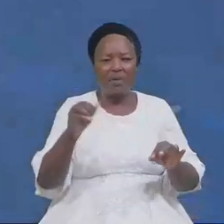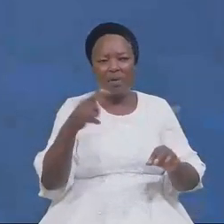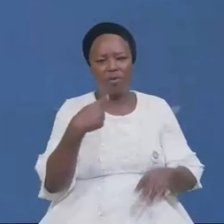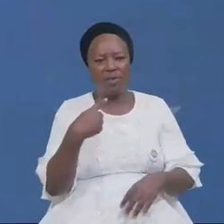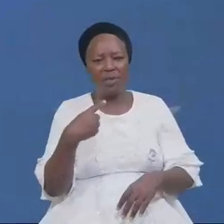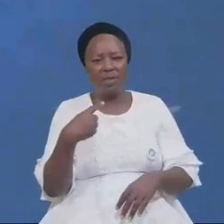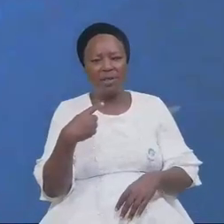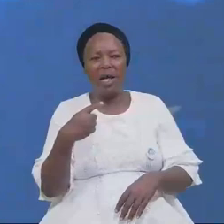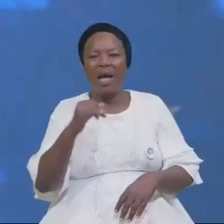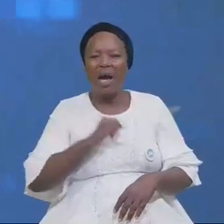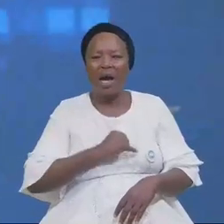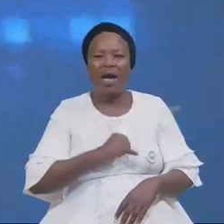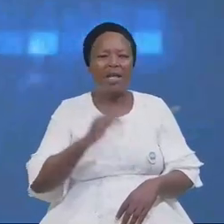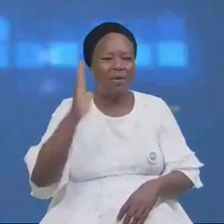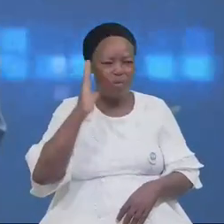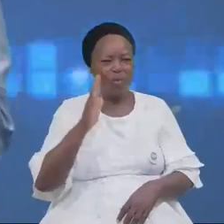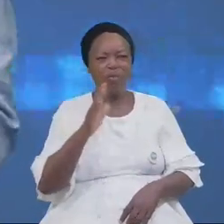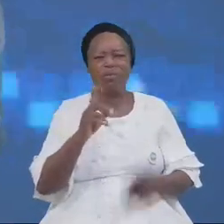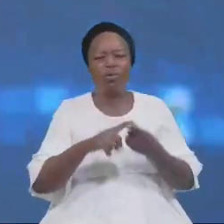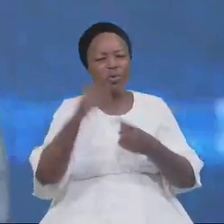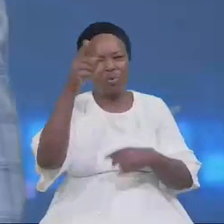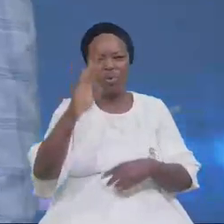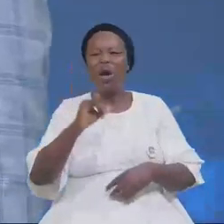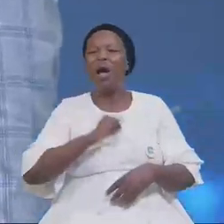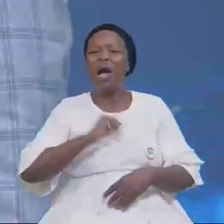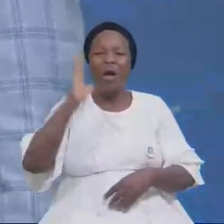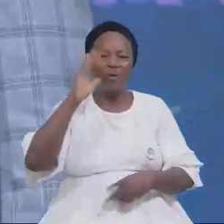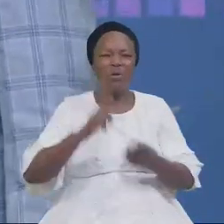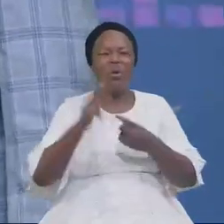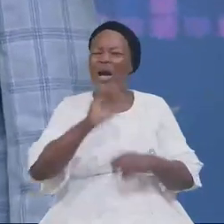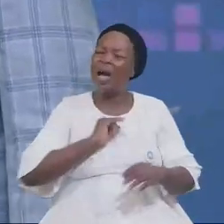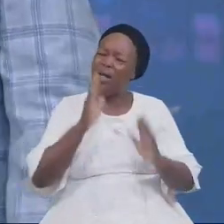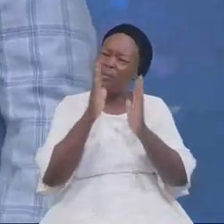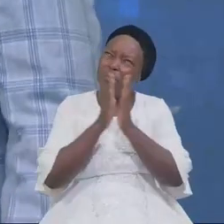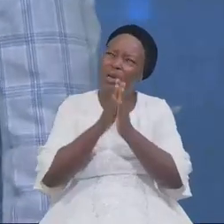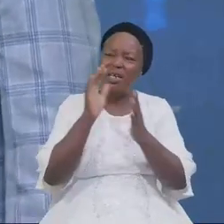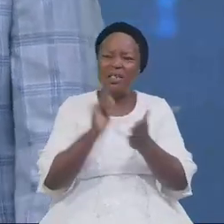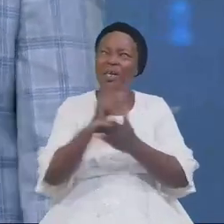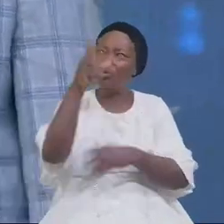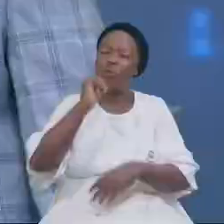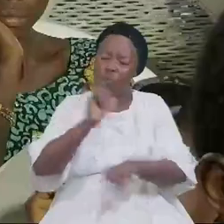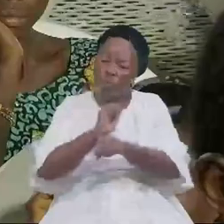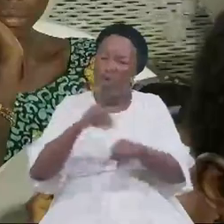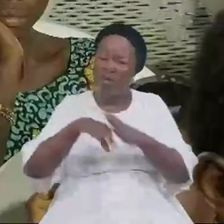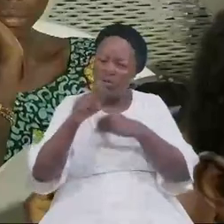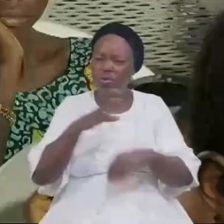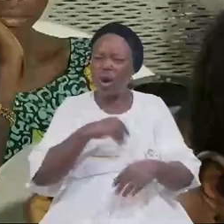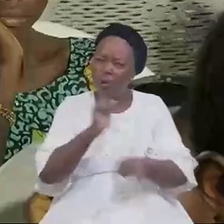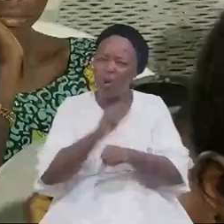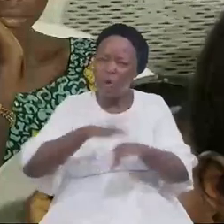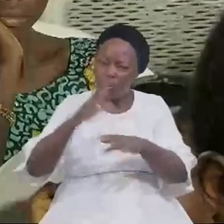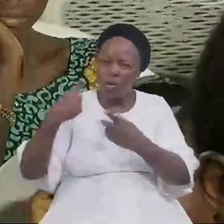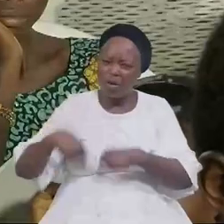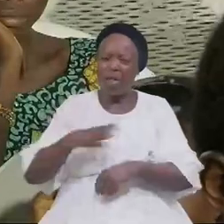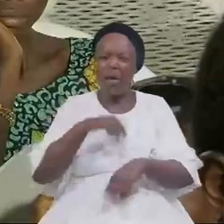répondit, que ce soit bientôt ou que ce soit tard, plaise à Dieu, je prie que Dieu travaille dans ton corps,